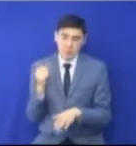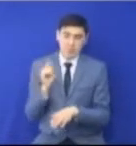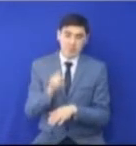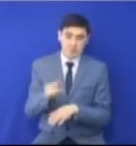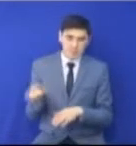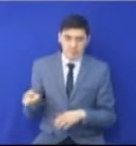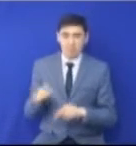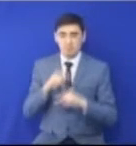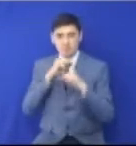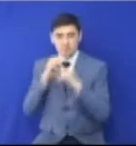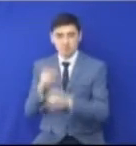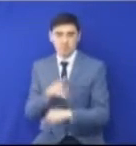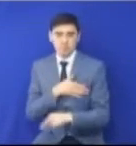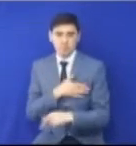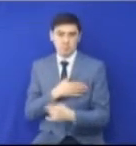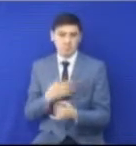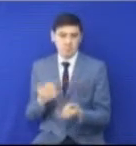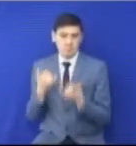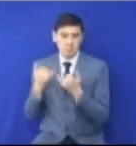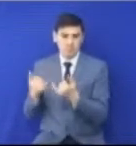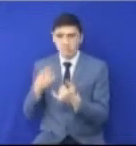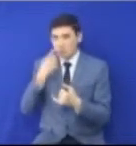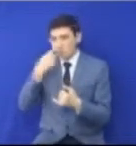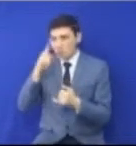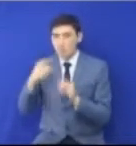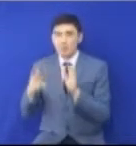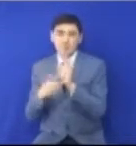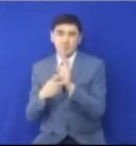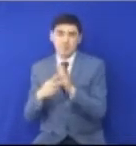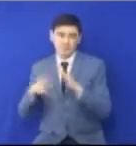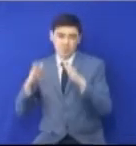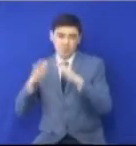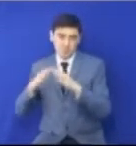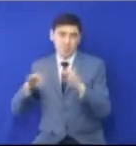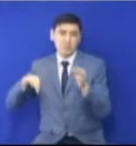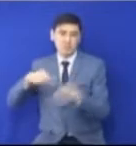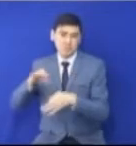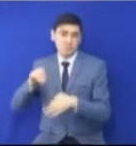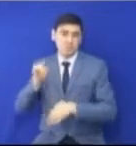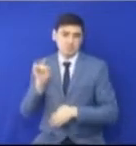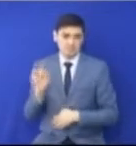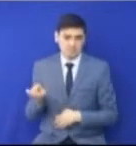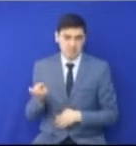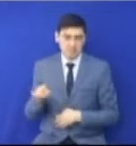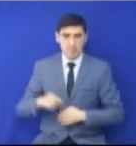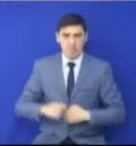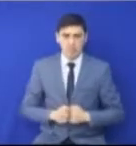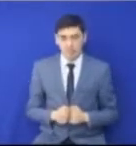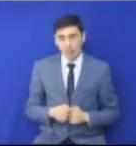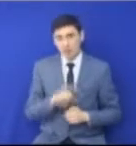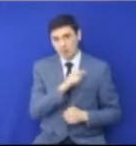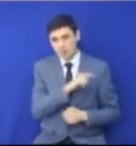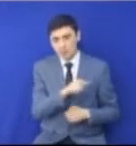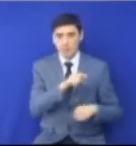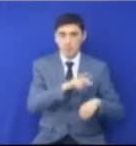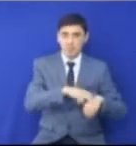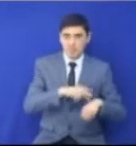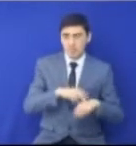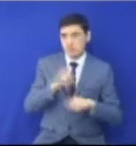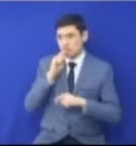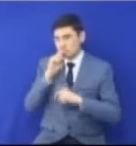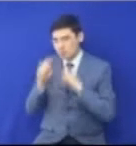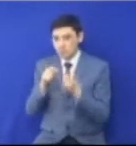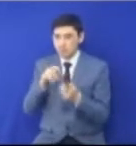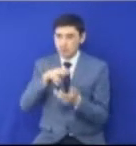өткізуде. Сондай шараның бірі номер 8-ші балалар үйінде ұйымдастырылды. Құқық қорғаушылар сыйлықтар тарту етіп, жеткіншектерге